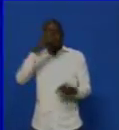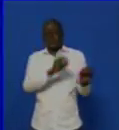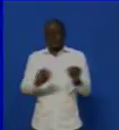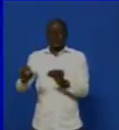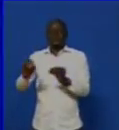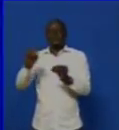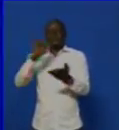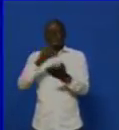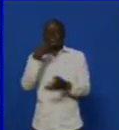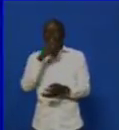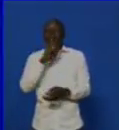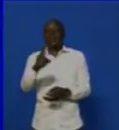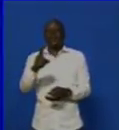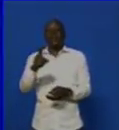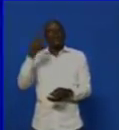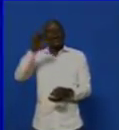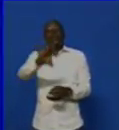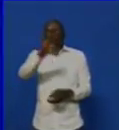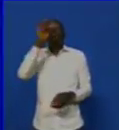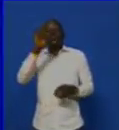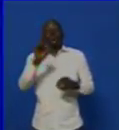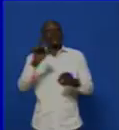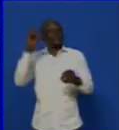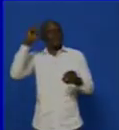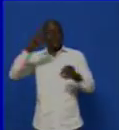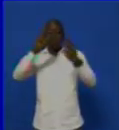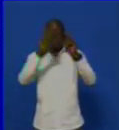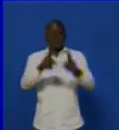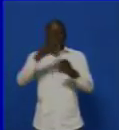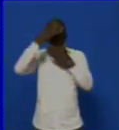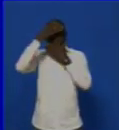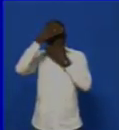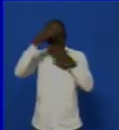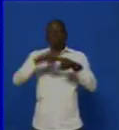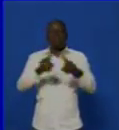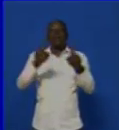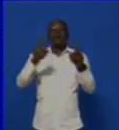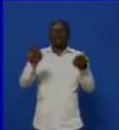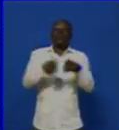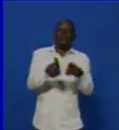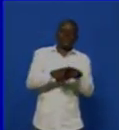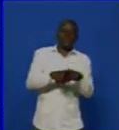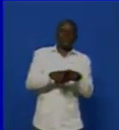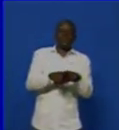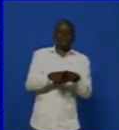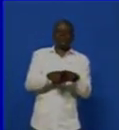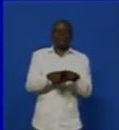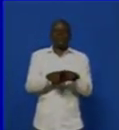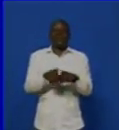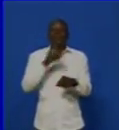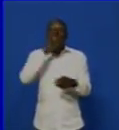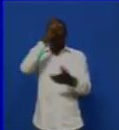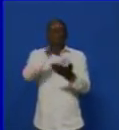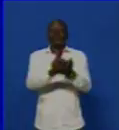consiste à démanteler les cellules terroristes, mais aussi, poursuit notre confrère, à rassurer les